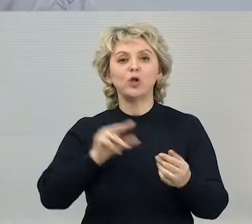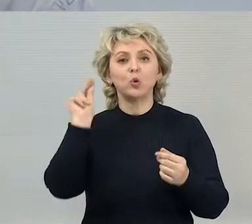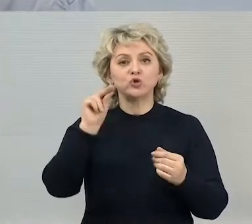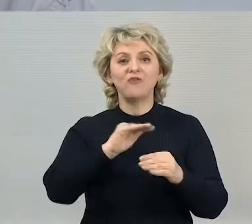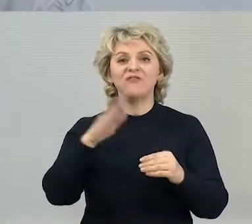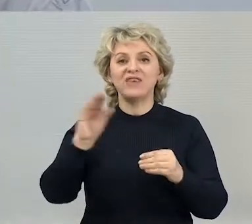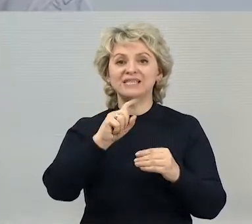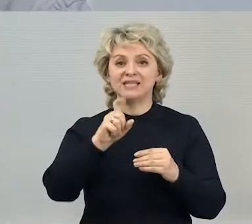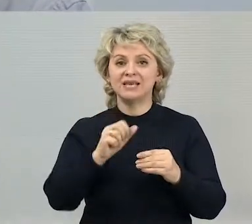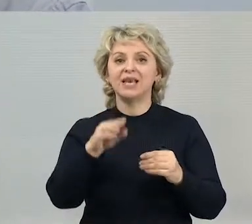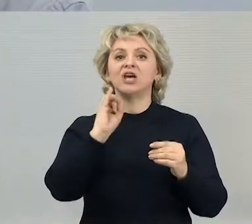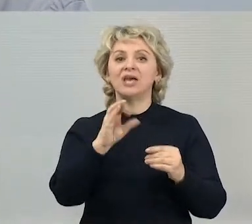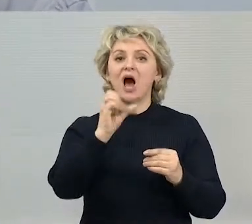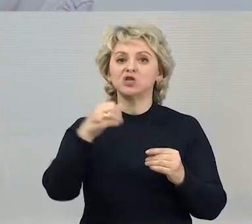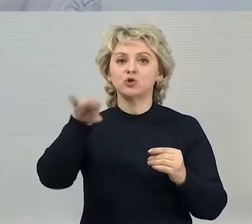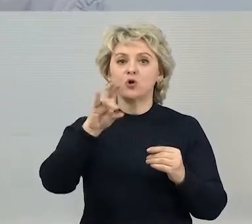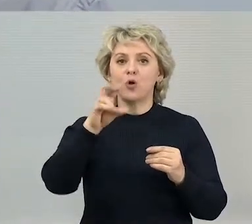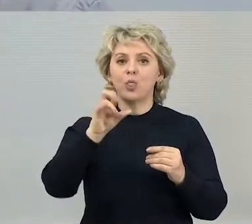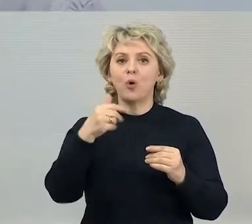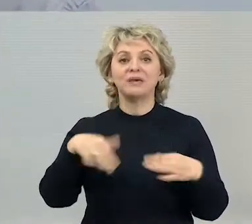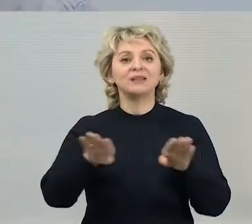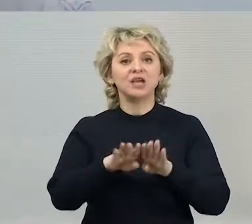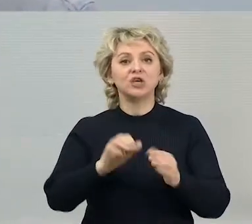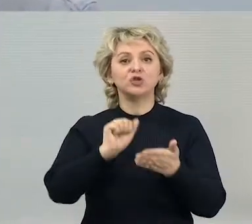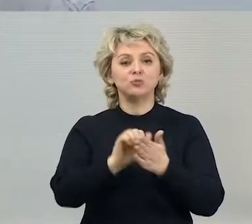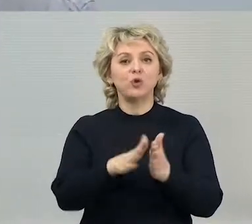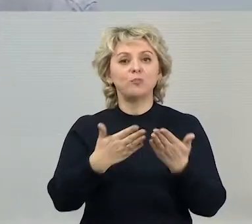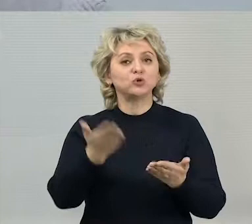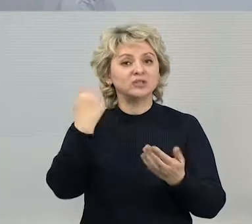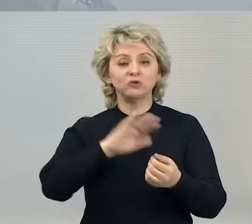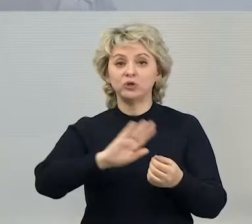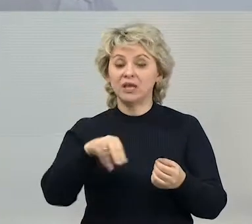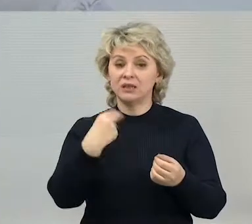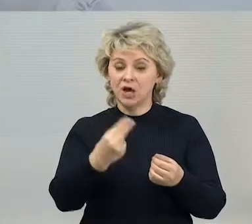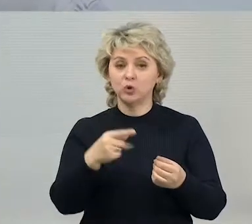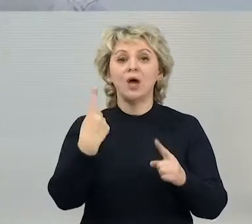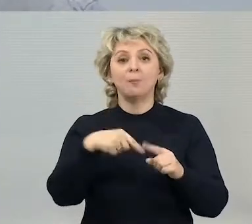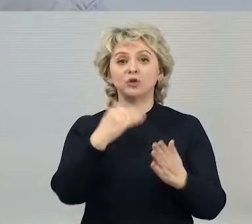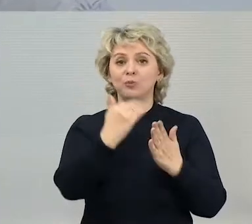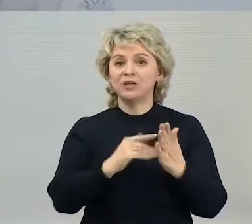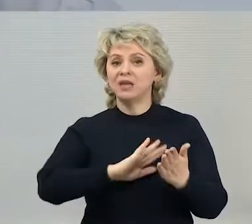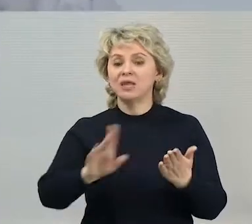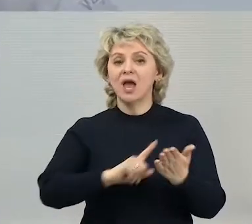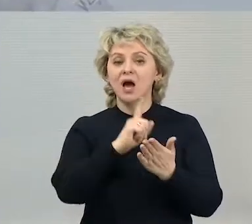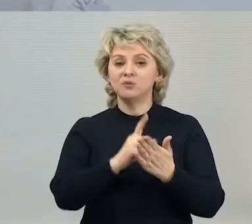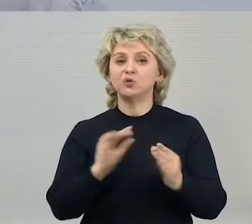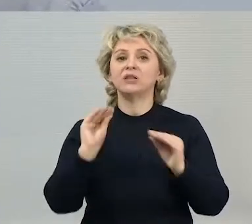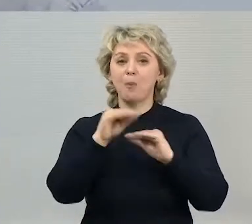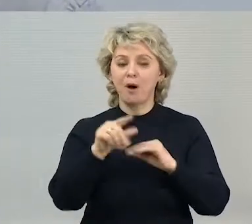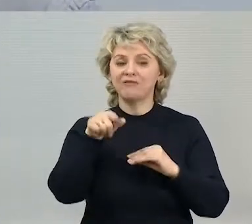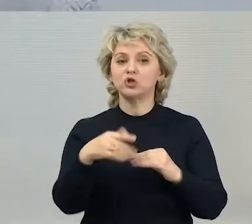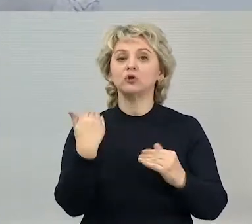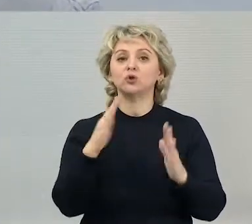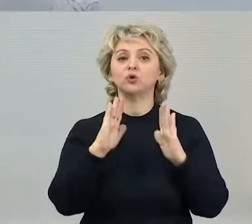«Учитель физики и астрономии». Давно уже таких дипломов никто не выдает, потому что предмет стал необязательным, факультативным. И